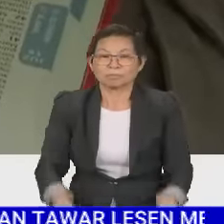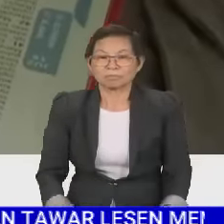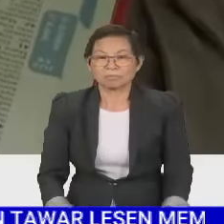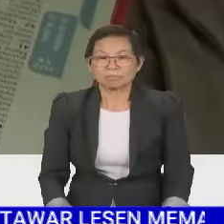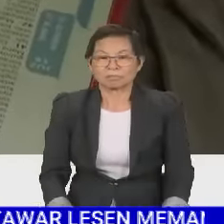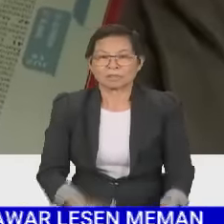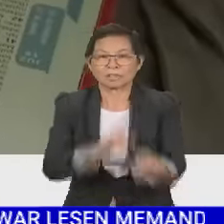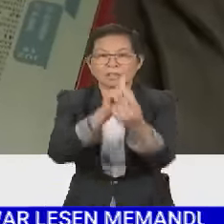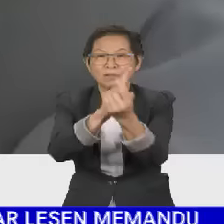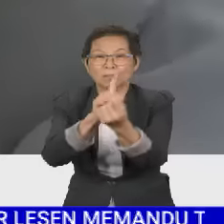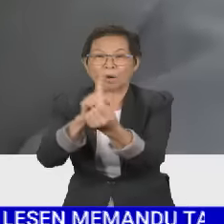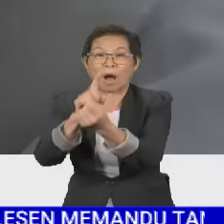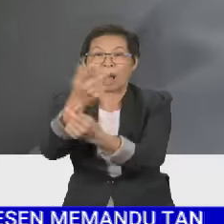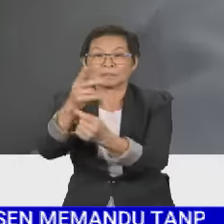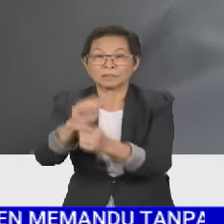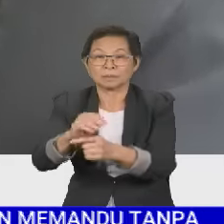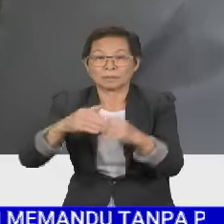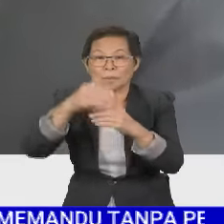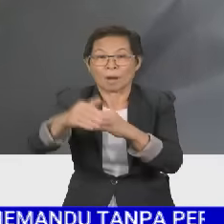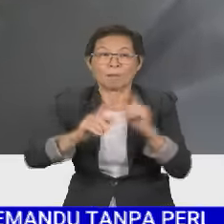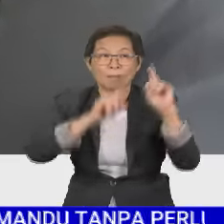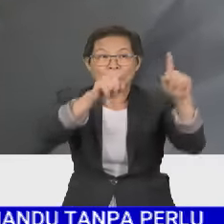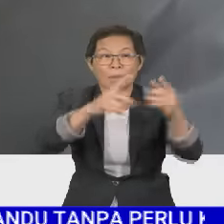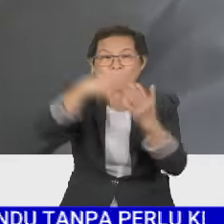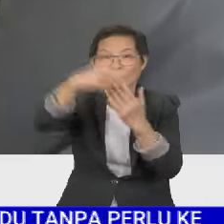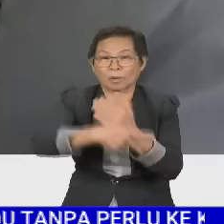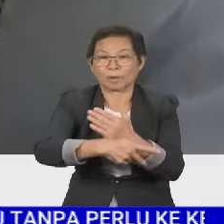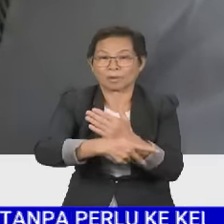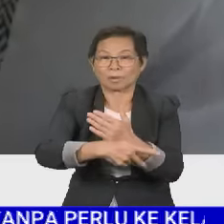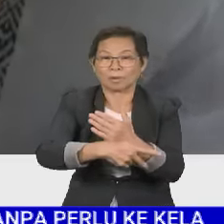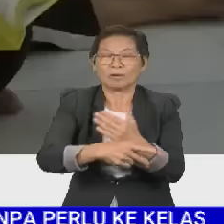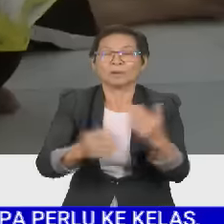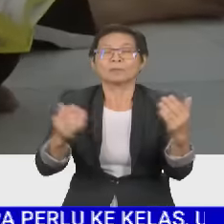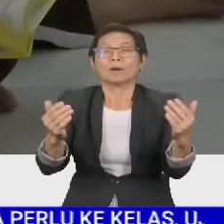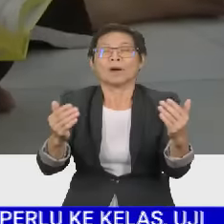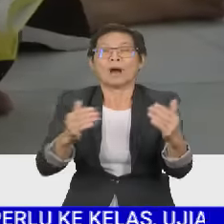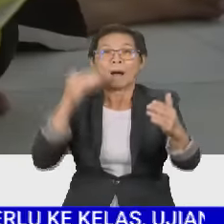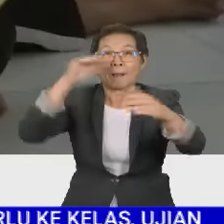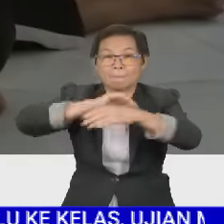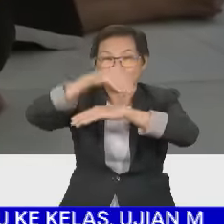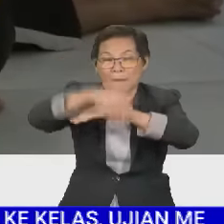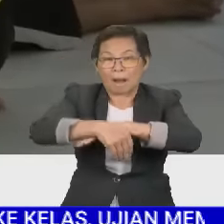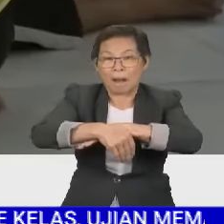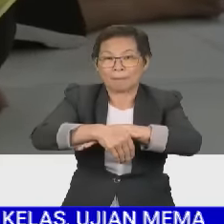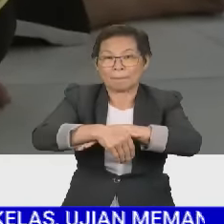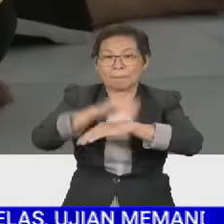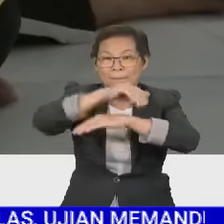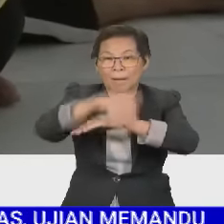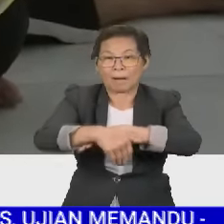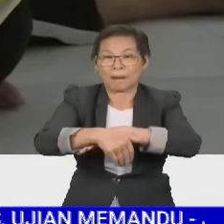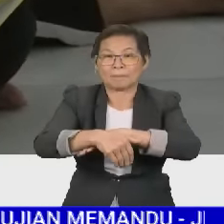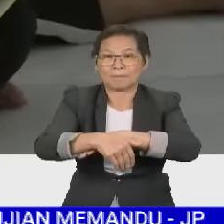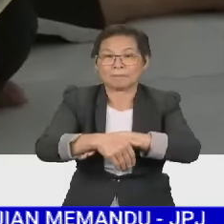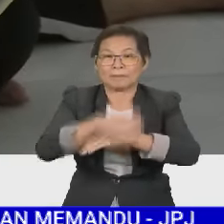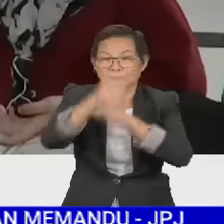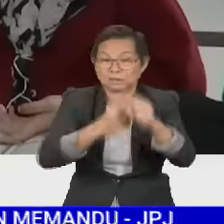beliau ditemui RTM selepas menghadiri program Munajat ambang kemasyukur Adi masjid bandaraya Kota